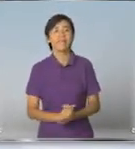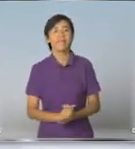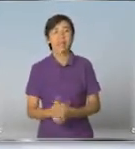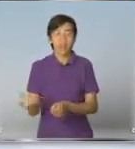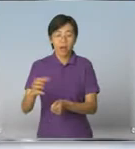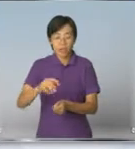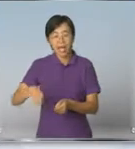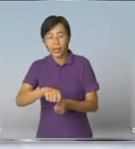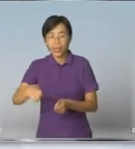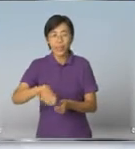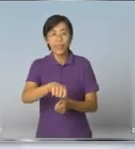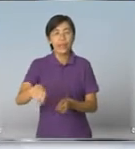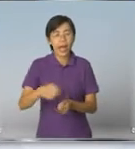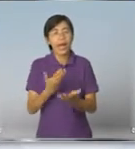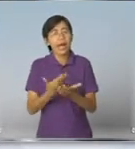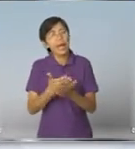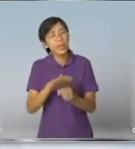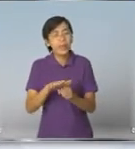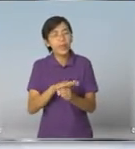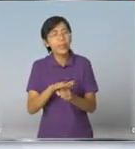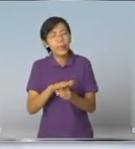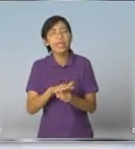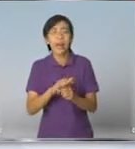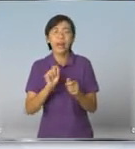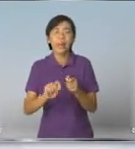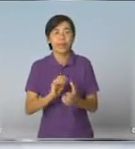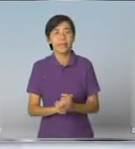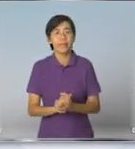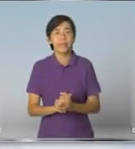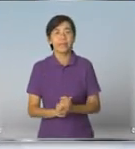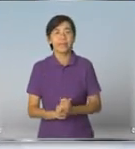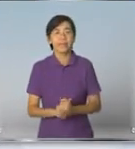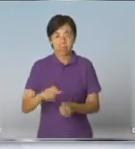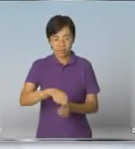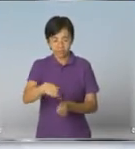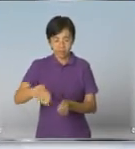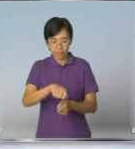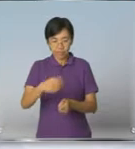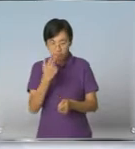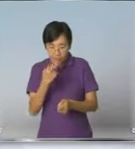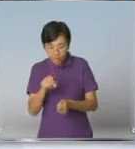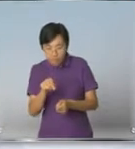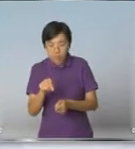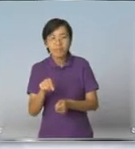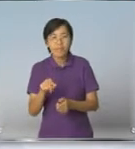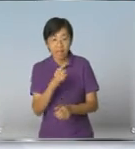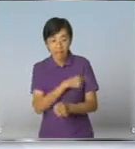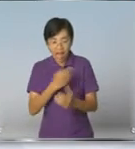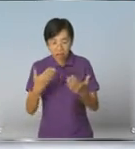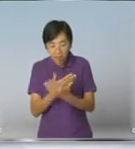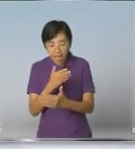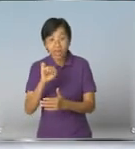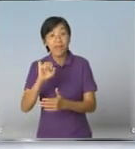นไม่สูงด้วยนะคะลักษณะก็คือดูให้แค่ตัวหอมมันมีความใสขึ้นนะคะ